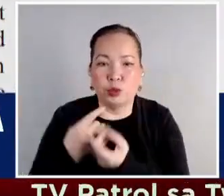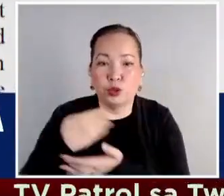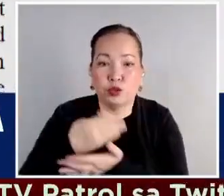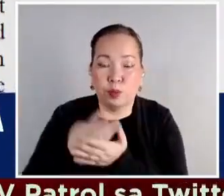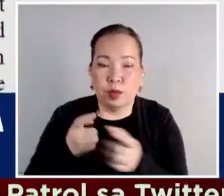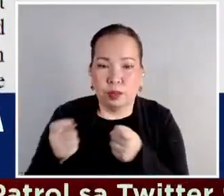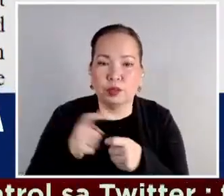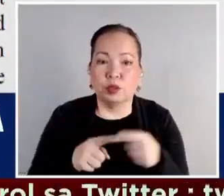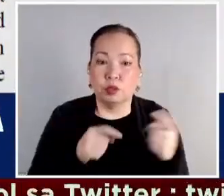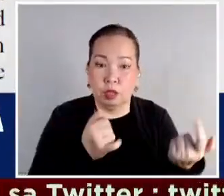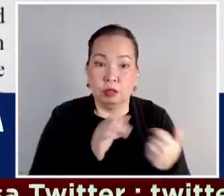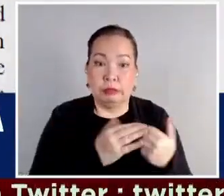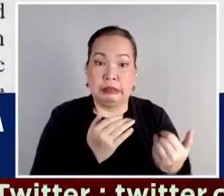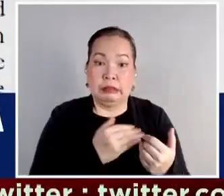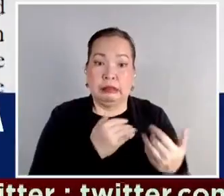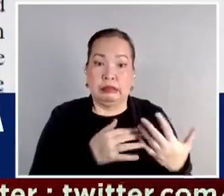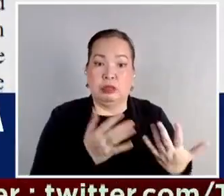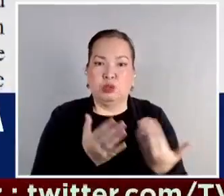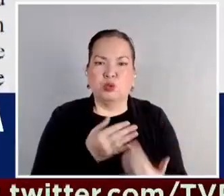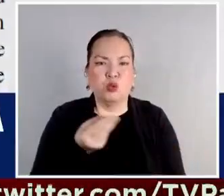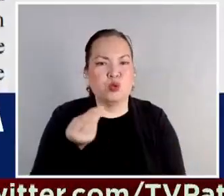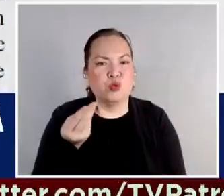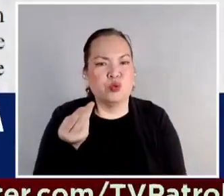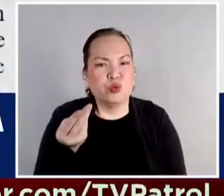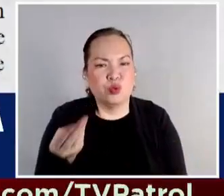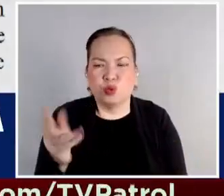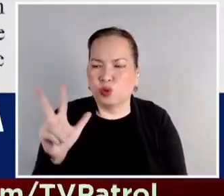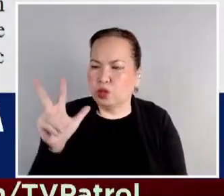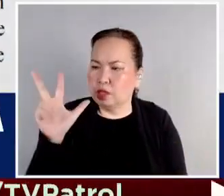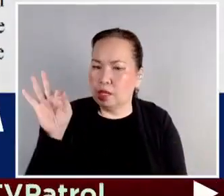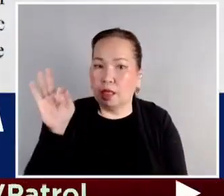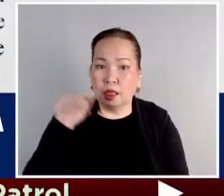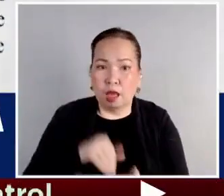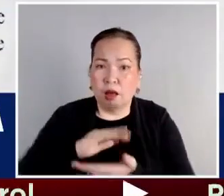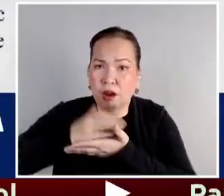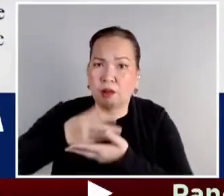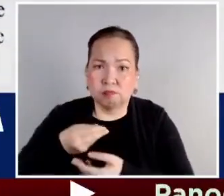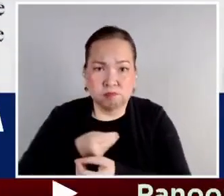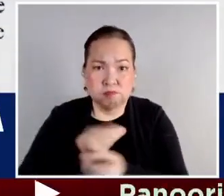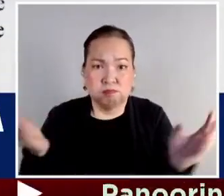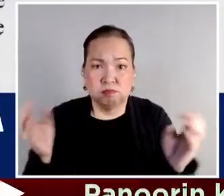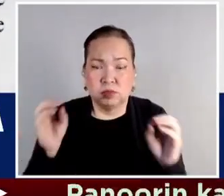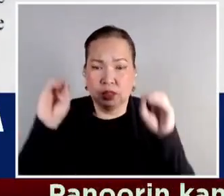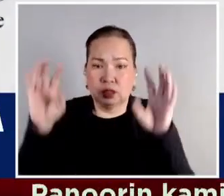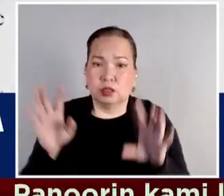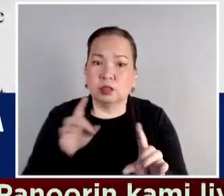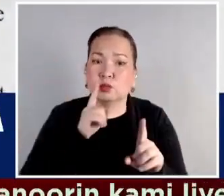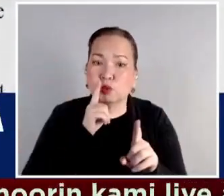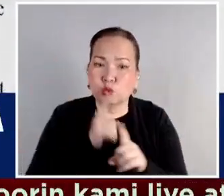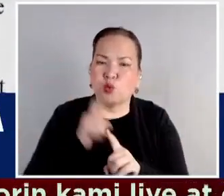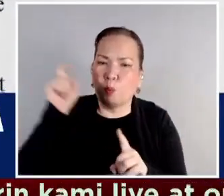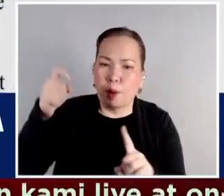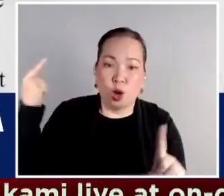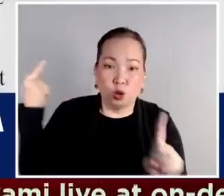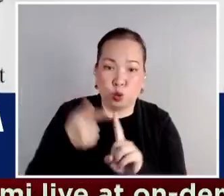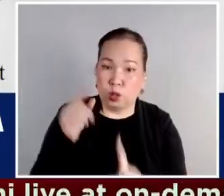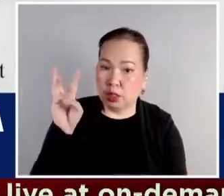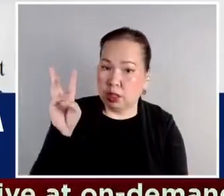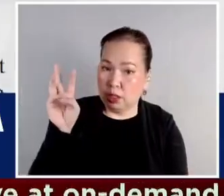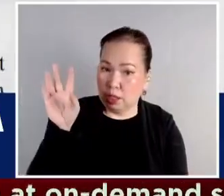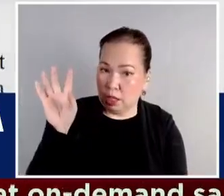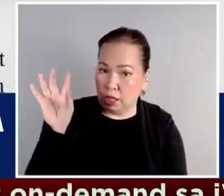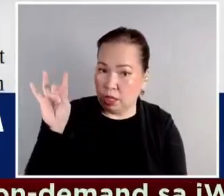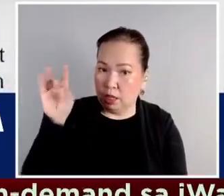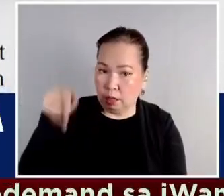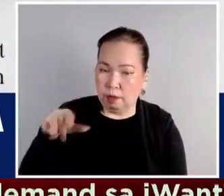nasa 39,000 laptops lamang ang naipamigay sa mga guro sa halip na 68,500. Paliwanag naman ng